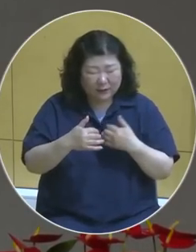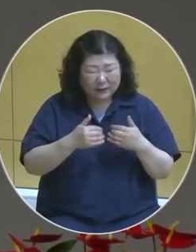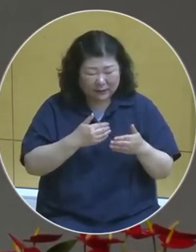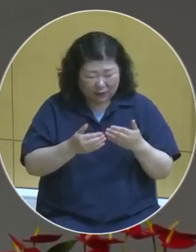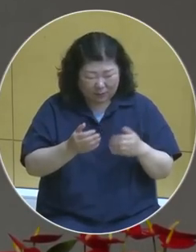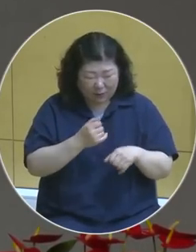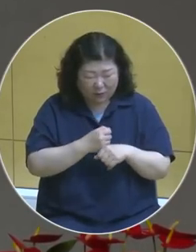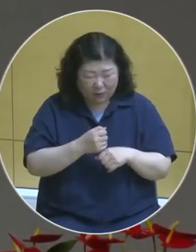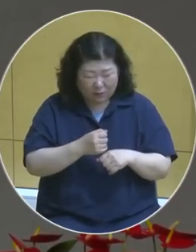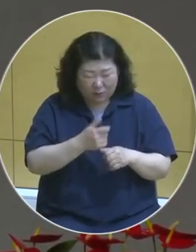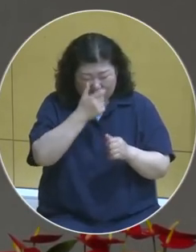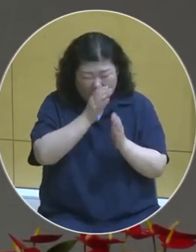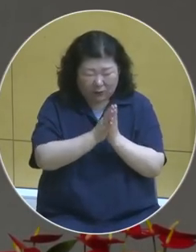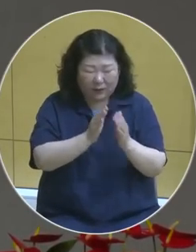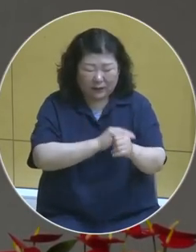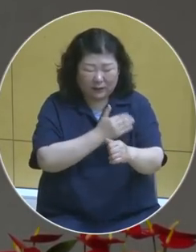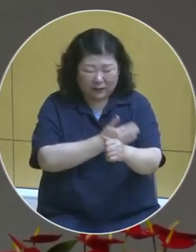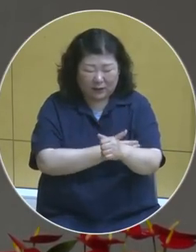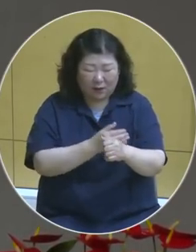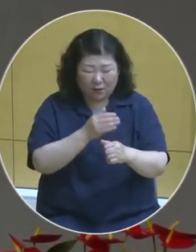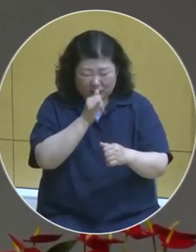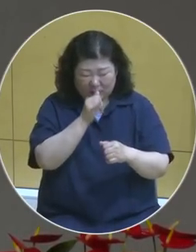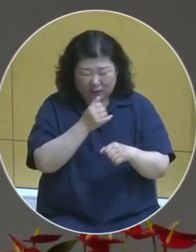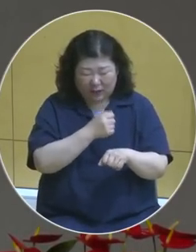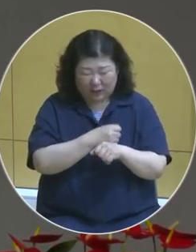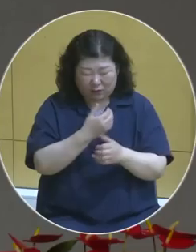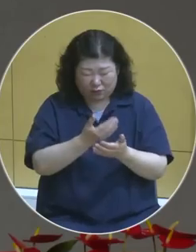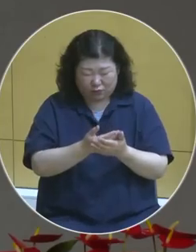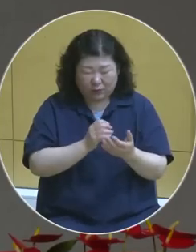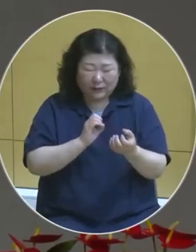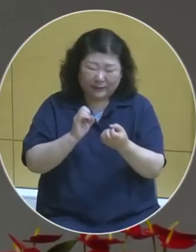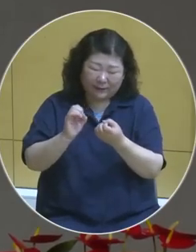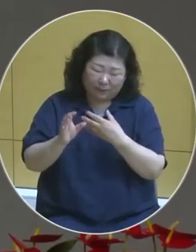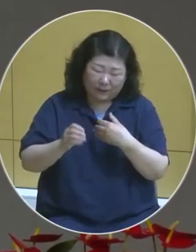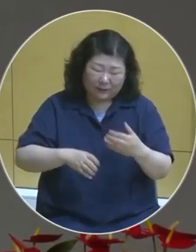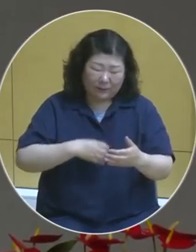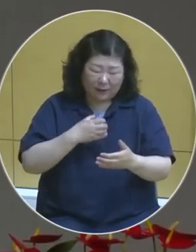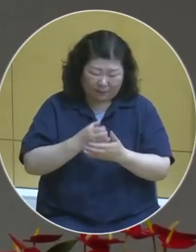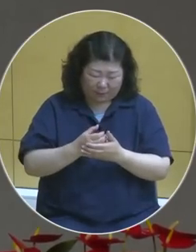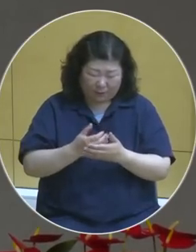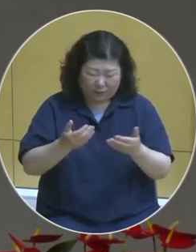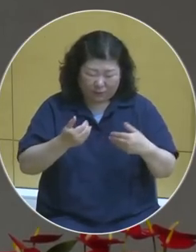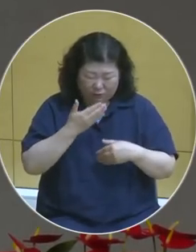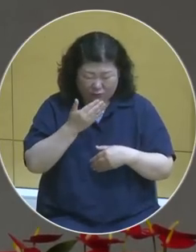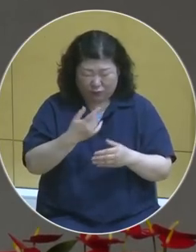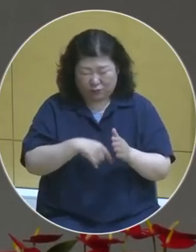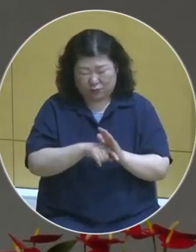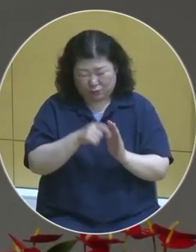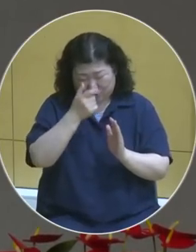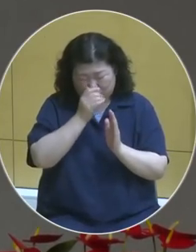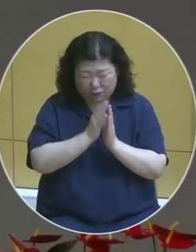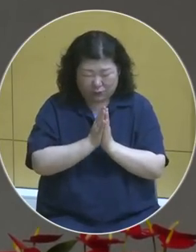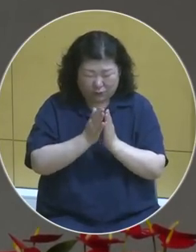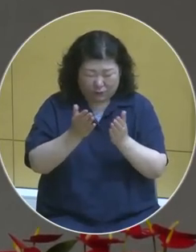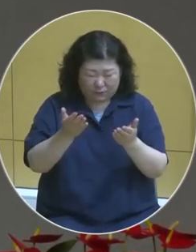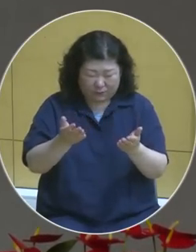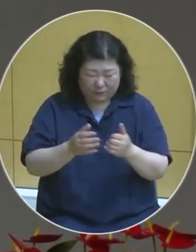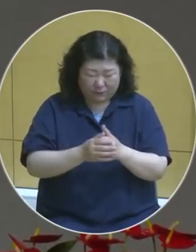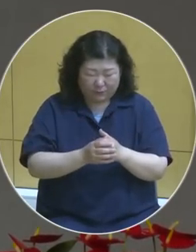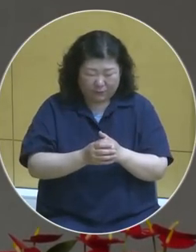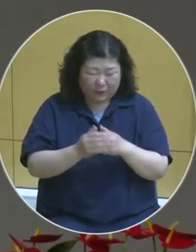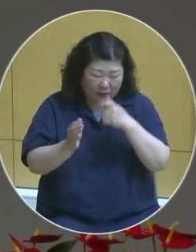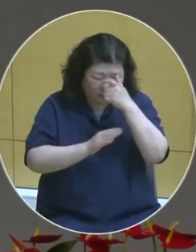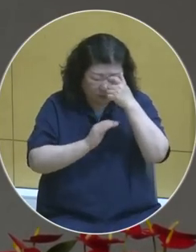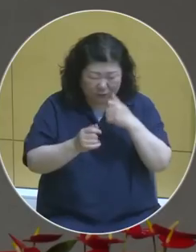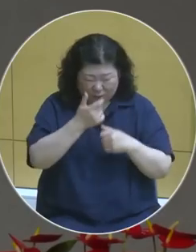능력과 권세가 있게 하시고 응답하심에 감사와 감격이 있을 수 있도록 하나님 함께 하여 주시옵소서. 우리 성도들의 기도